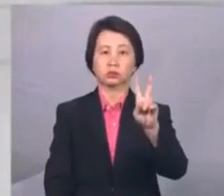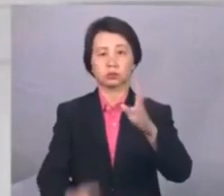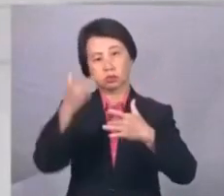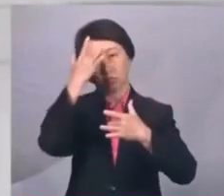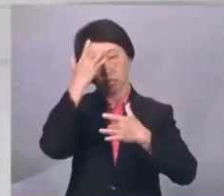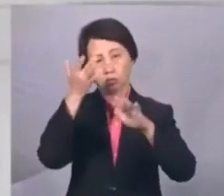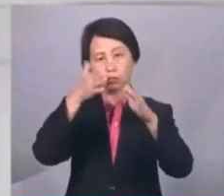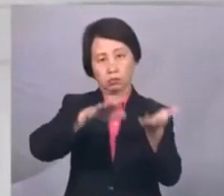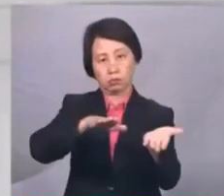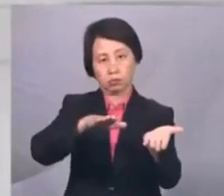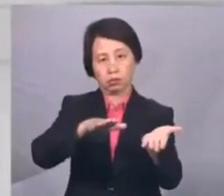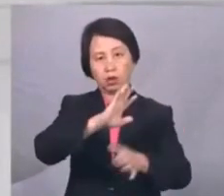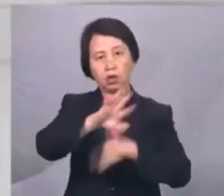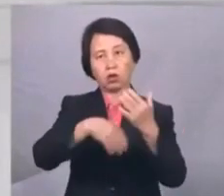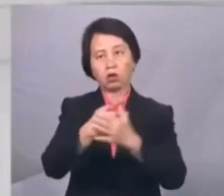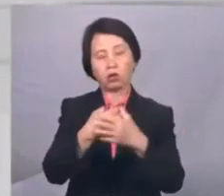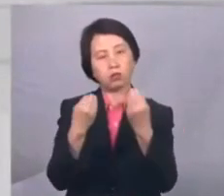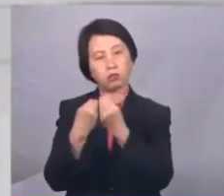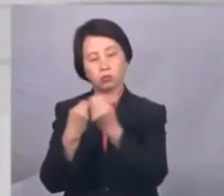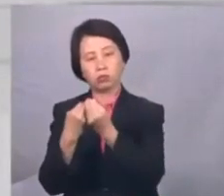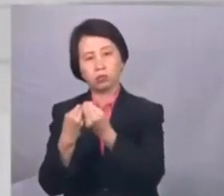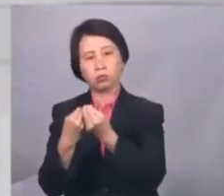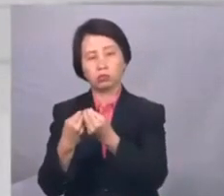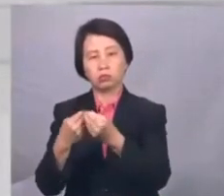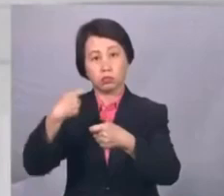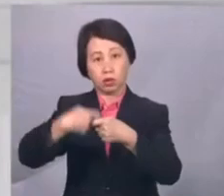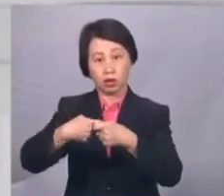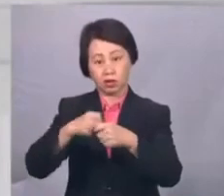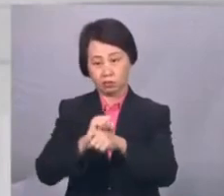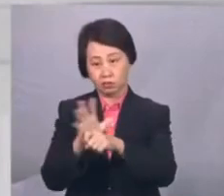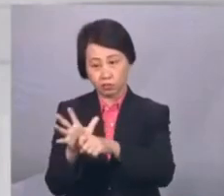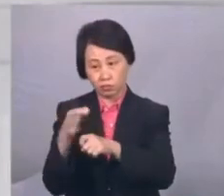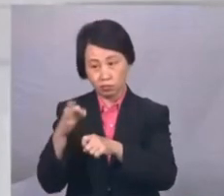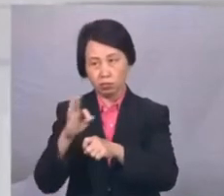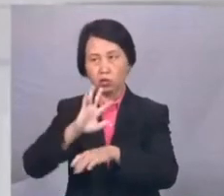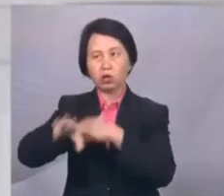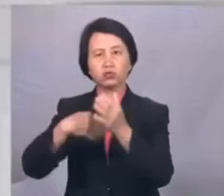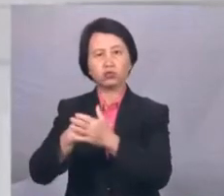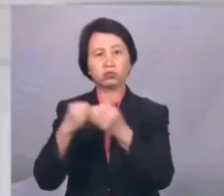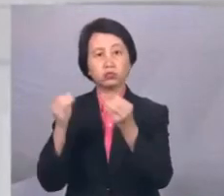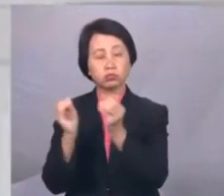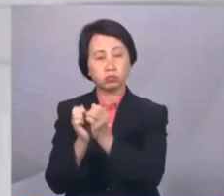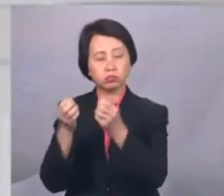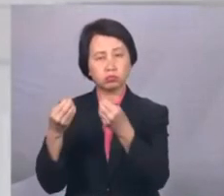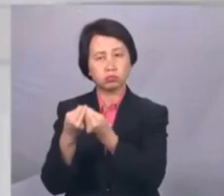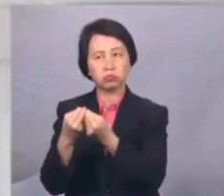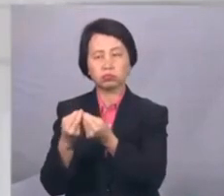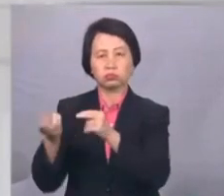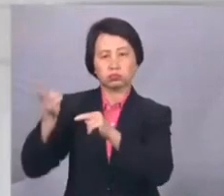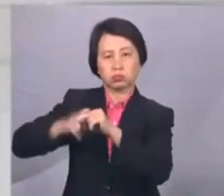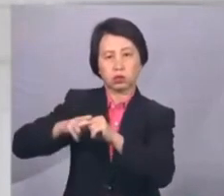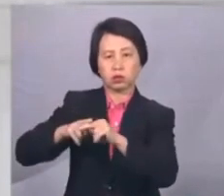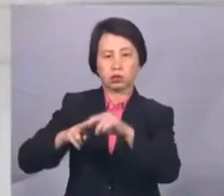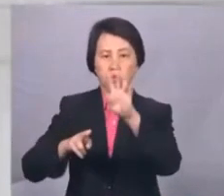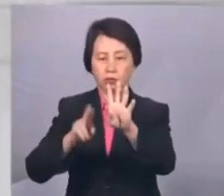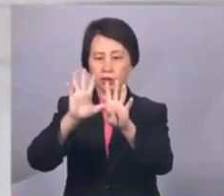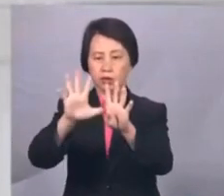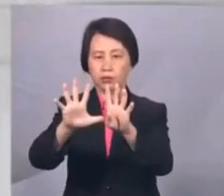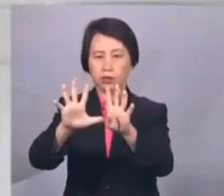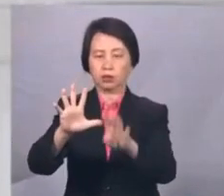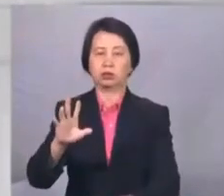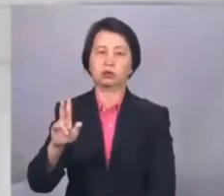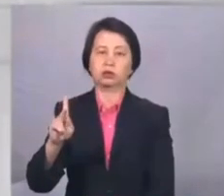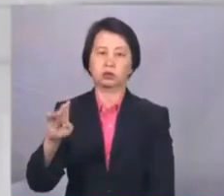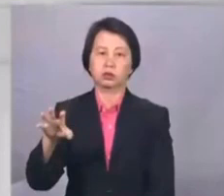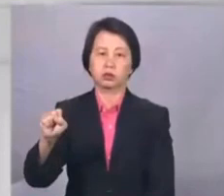pesakit meninggal dunia hari ini menjadikan jumlah cash kematian berkaitan qobid 19 keseluruhannya staka ini meningkat kepada 45 Oke